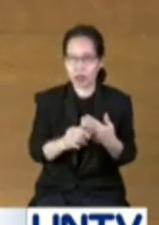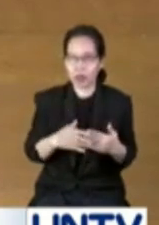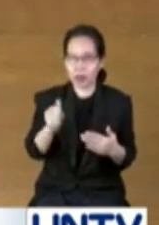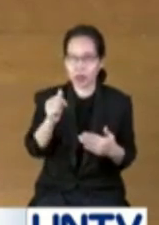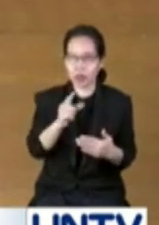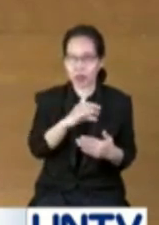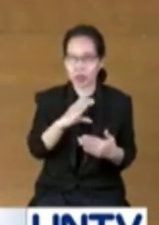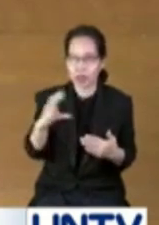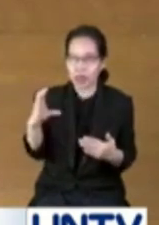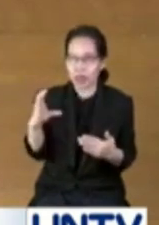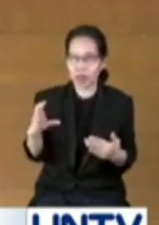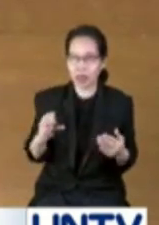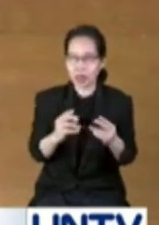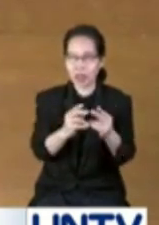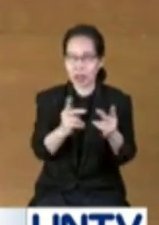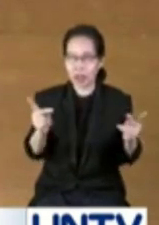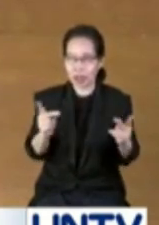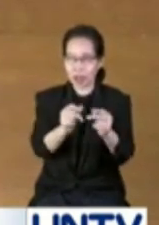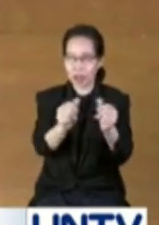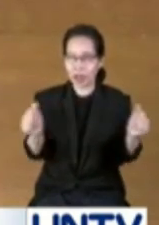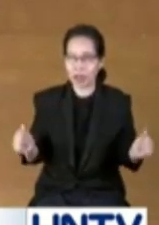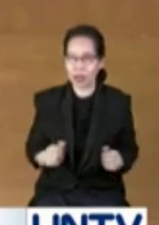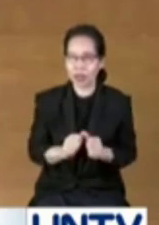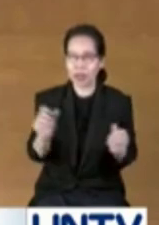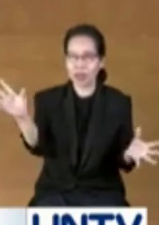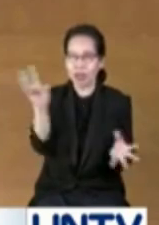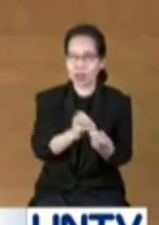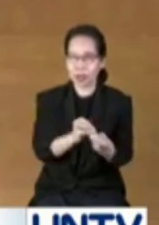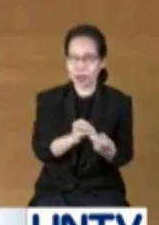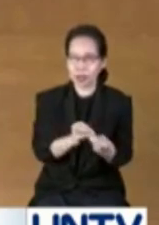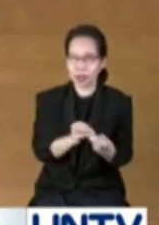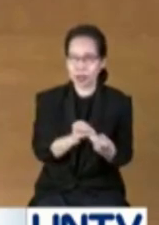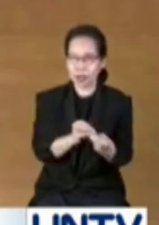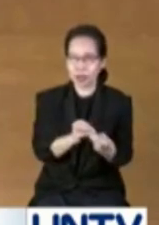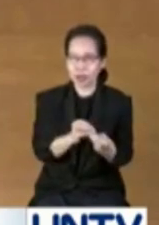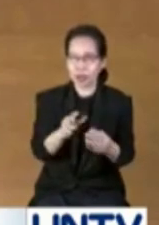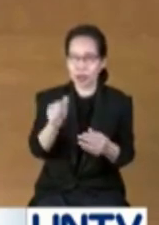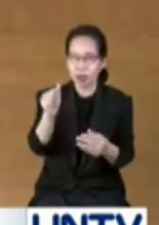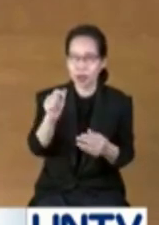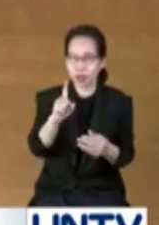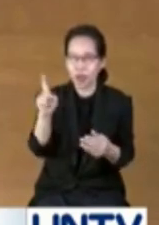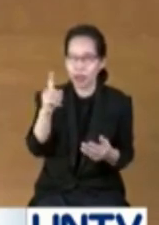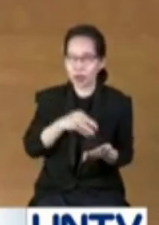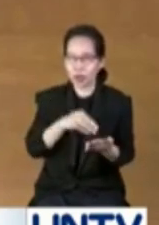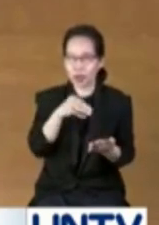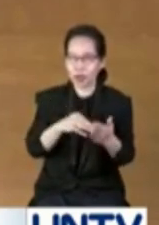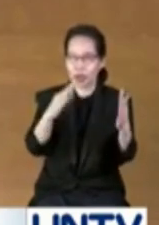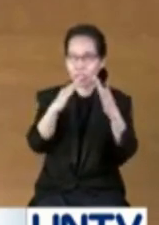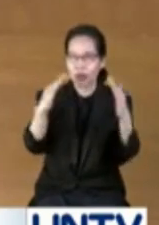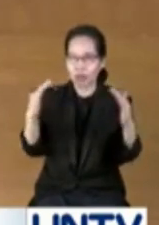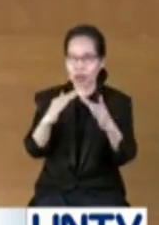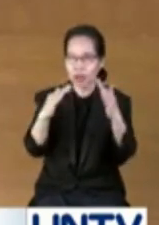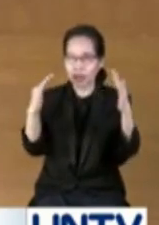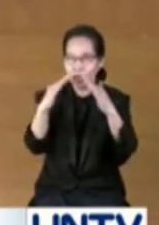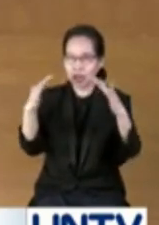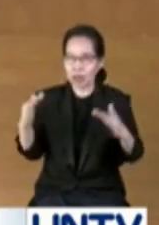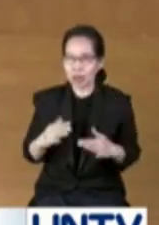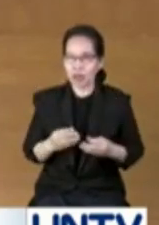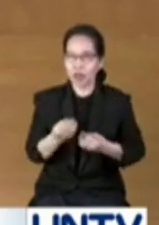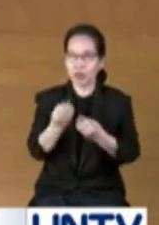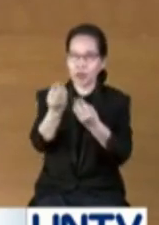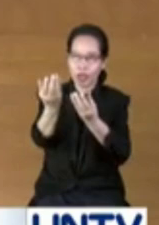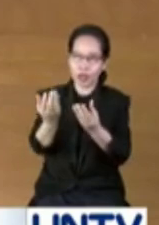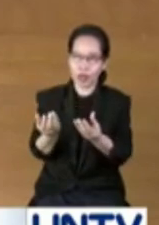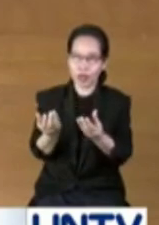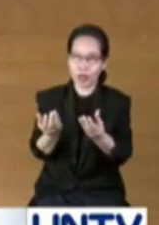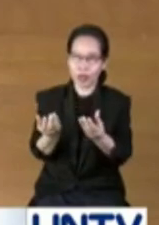lokasyon. Kung susumahin natin ito, mahigit 1,000,000 kabahayan ang maialay natin sa ating mga kababayan